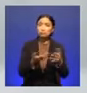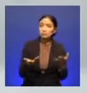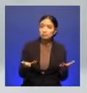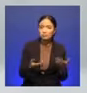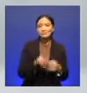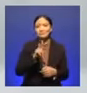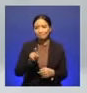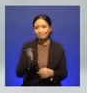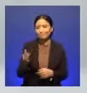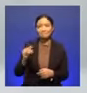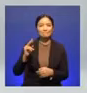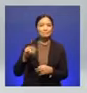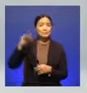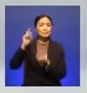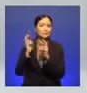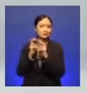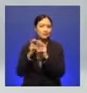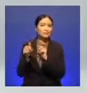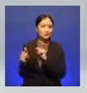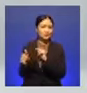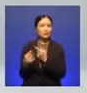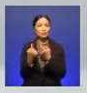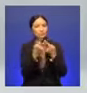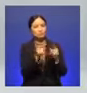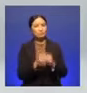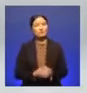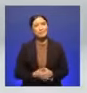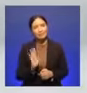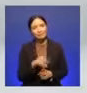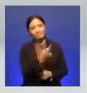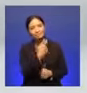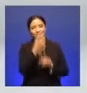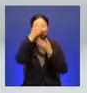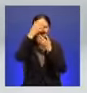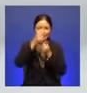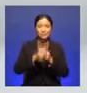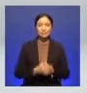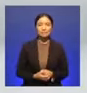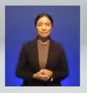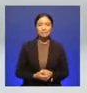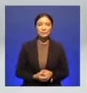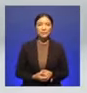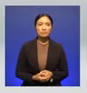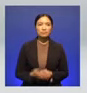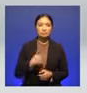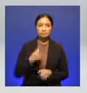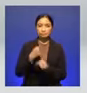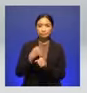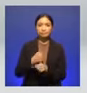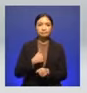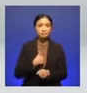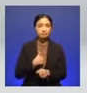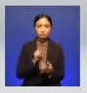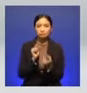ปล่าค่ะเรียนเชิญพี่กระรอกค่ะ ครับขอบคุณครับแหมคำถามนี้น่าสนใจมากคือเท่าที่ผมทำงานอยู่เนี่ยเร